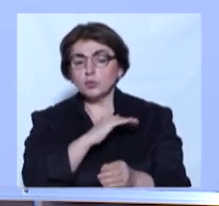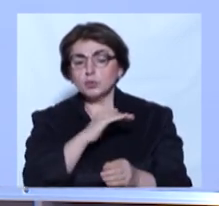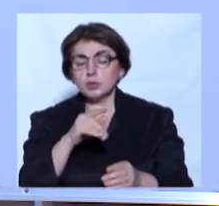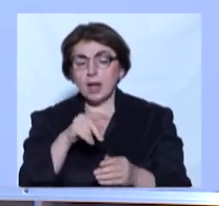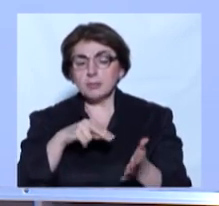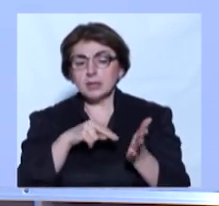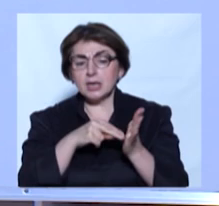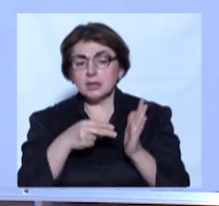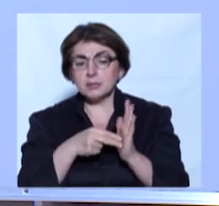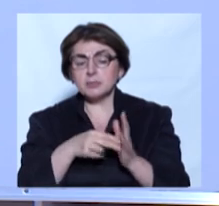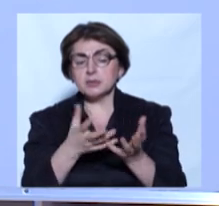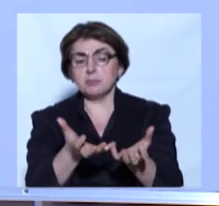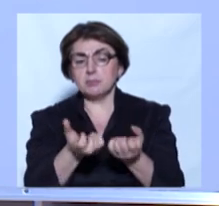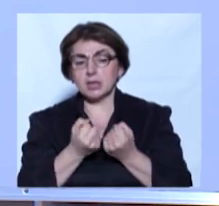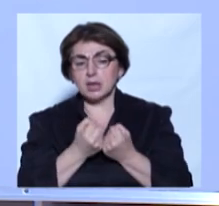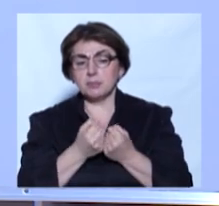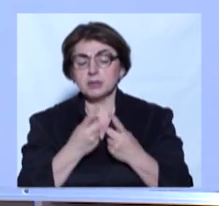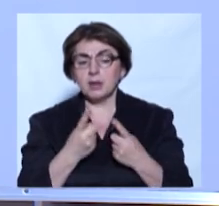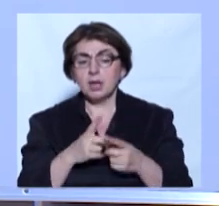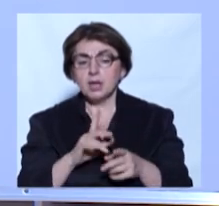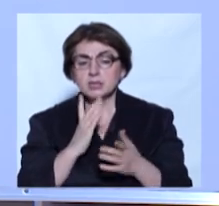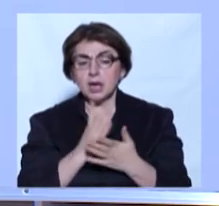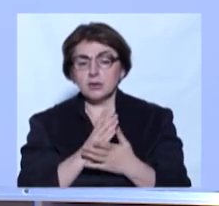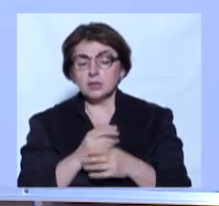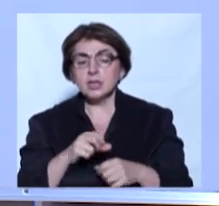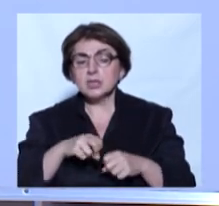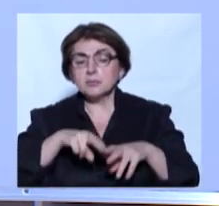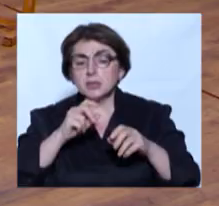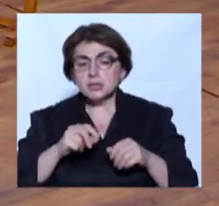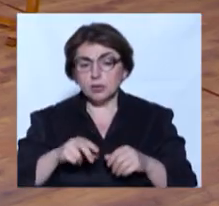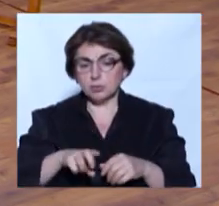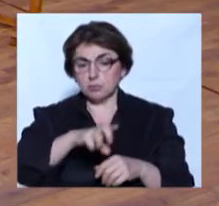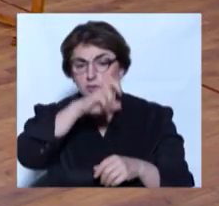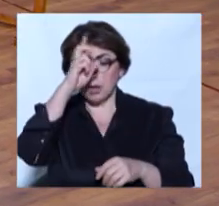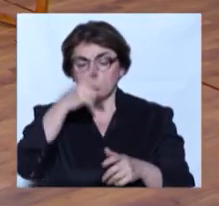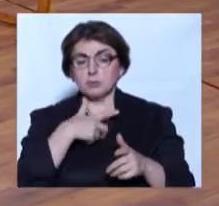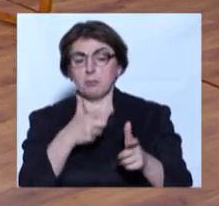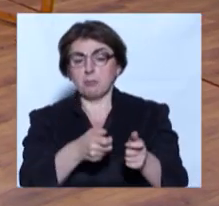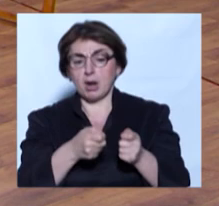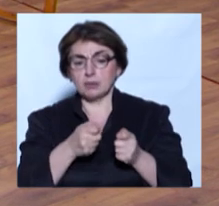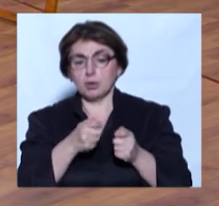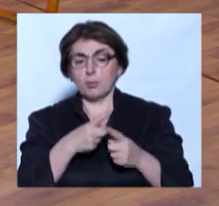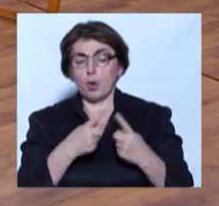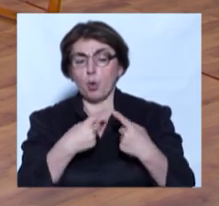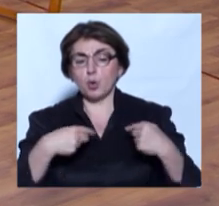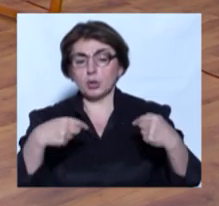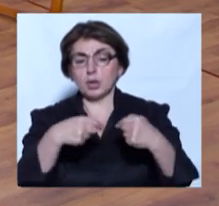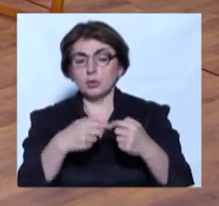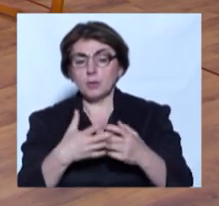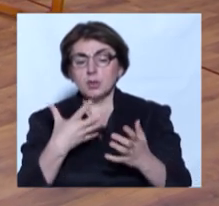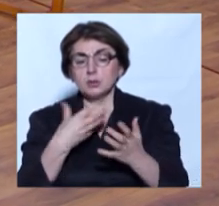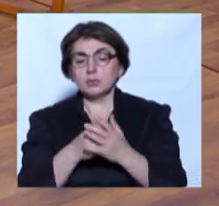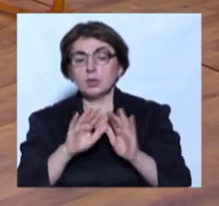ამ გეგმის მიზნების მიღწევას. რა თქმა უნდა, ეს გახლავთ ცენტრალური ხელისუფლება და ხელისუფლების ორგანო, ამას